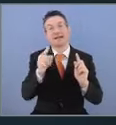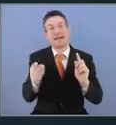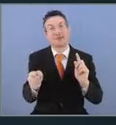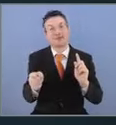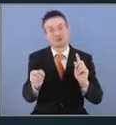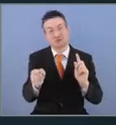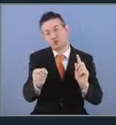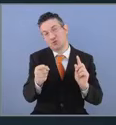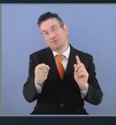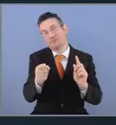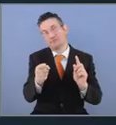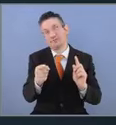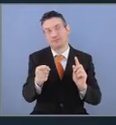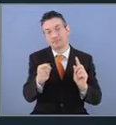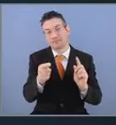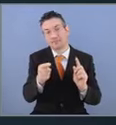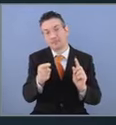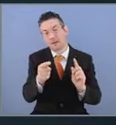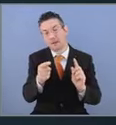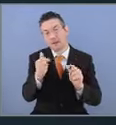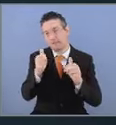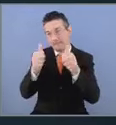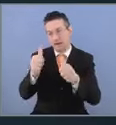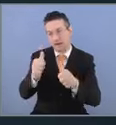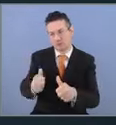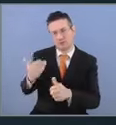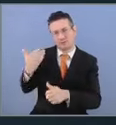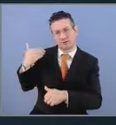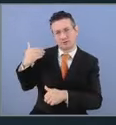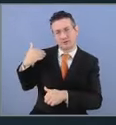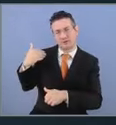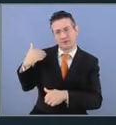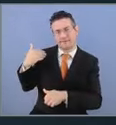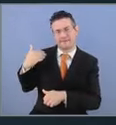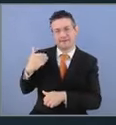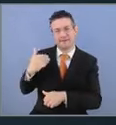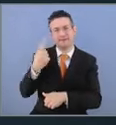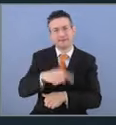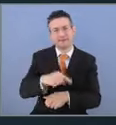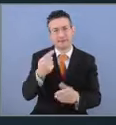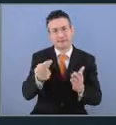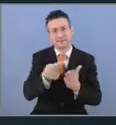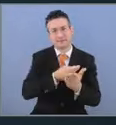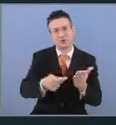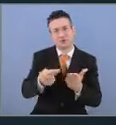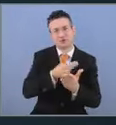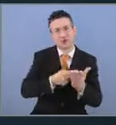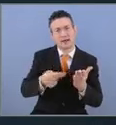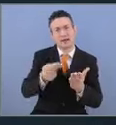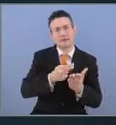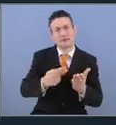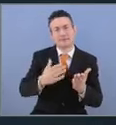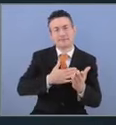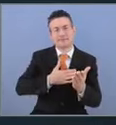bando precedente, credo che, diciamo, oltre al nostro progetto ce n'erano veramente forse due o tre, forse contavano su una